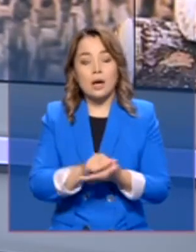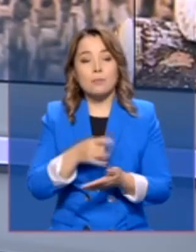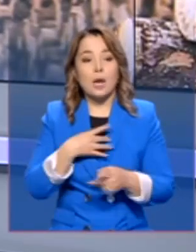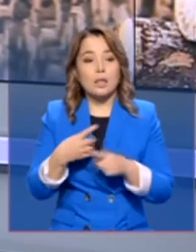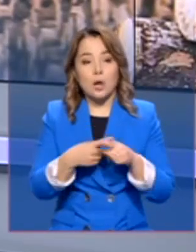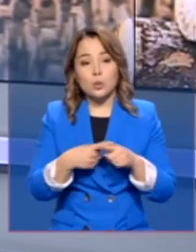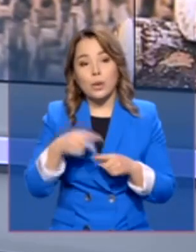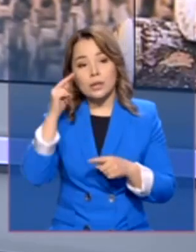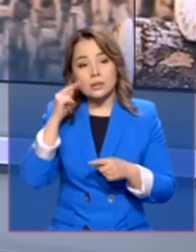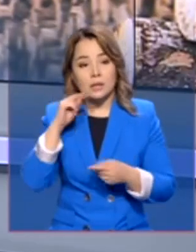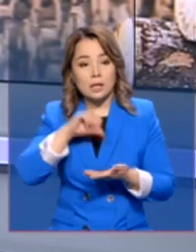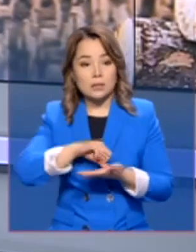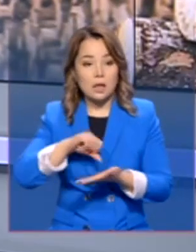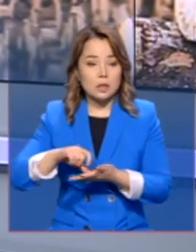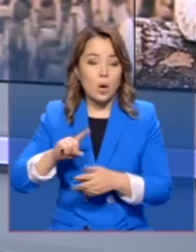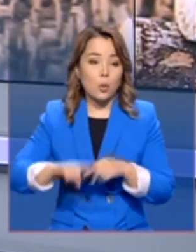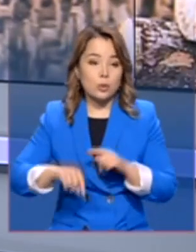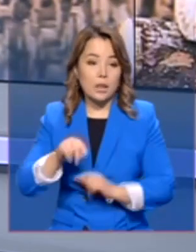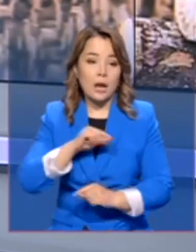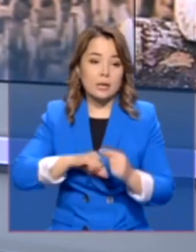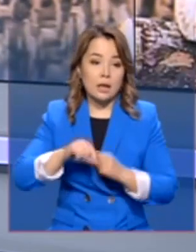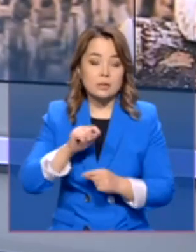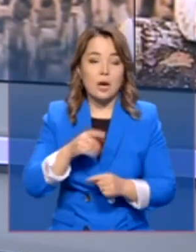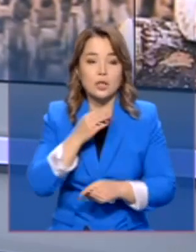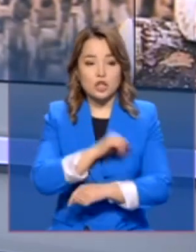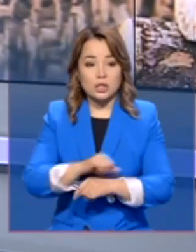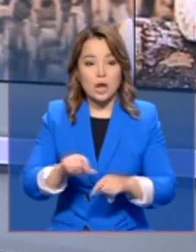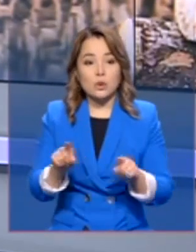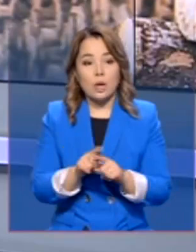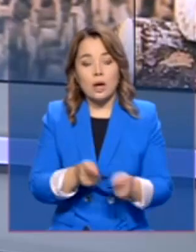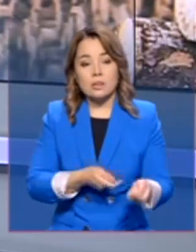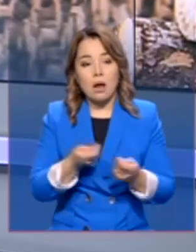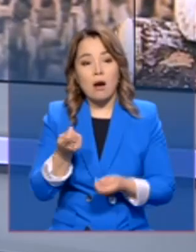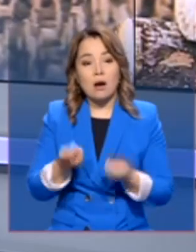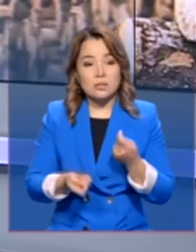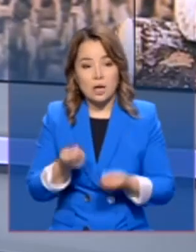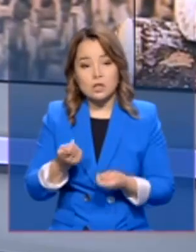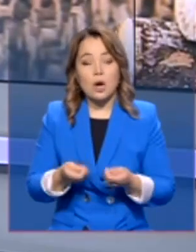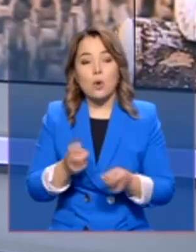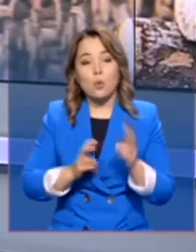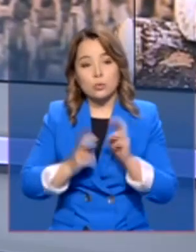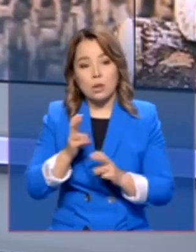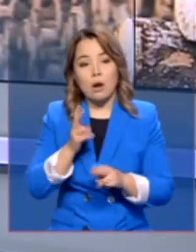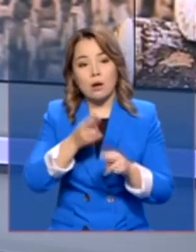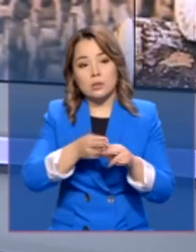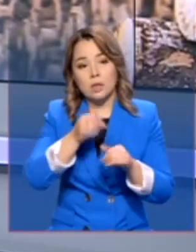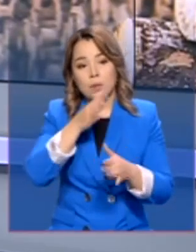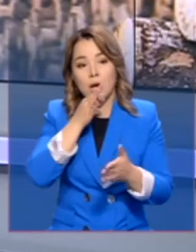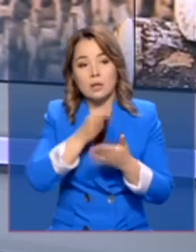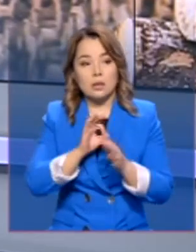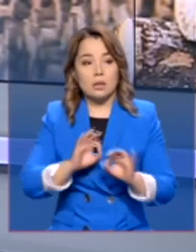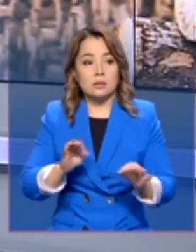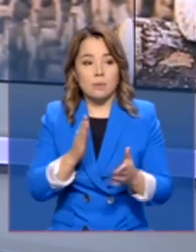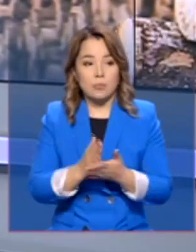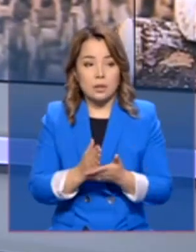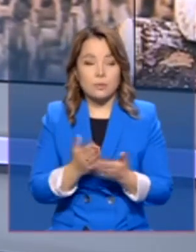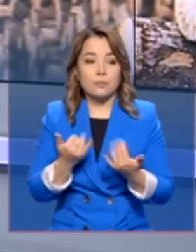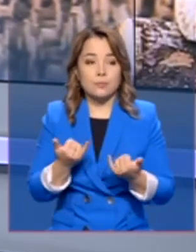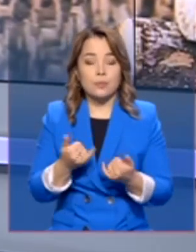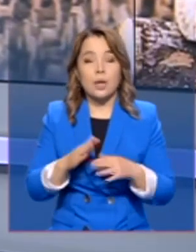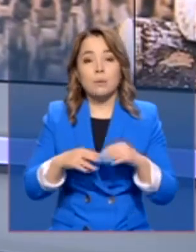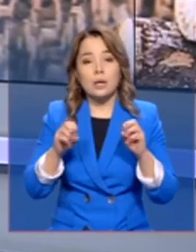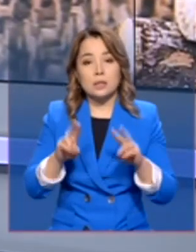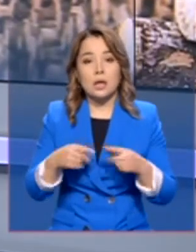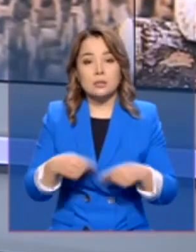тұр. Осайша отандық кәсіпкерлер шетелден келетін арзан өнімге қарсы тұра алмаймыз деп отыр. Ал